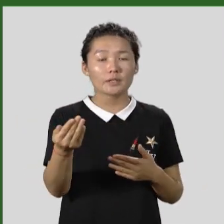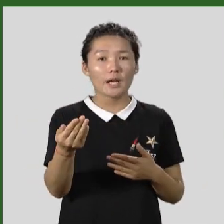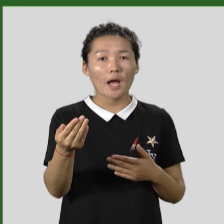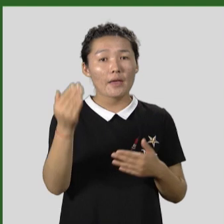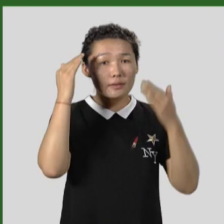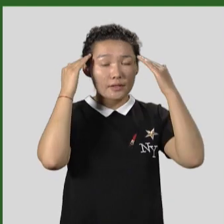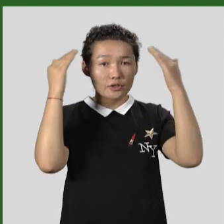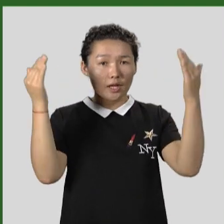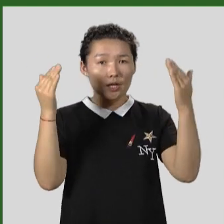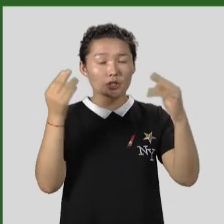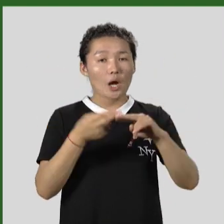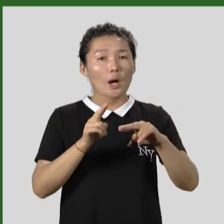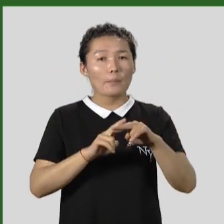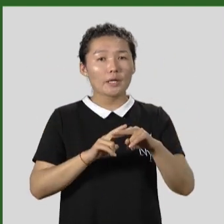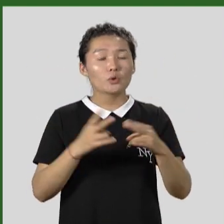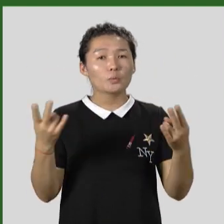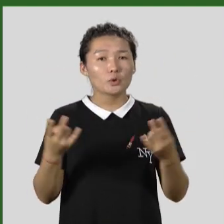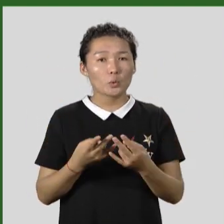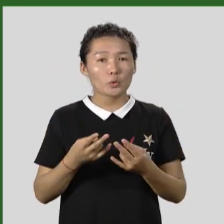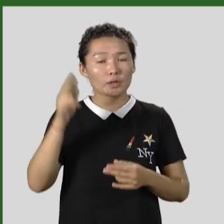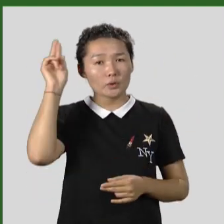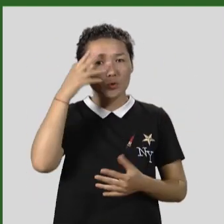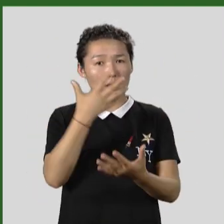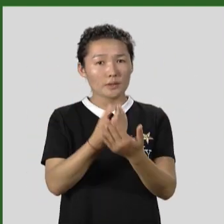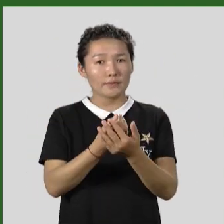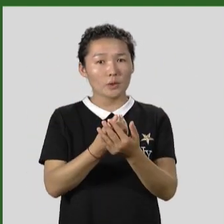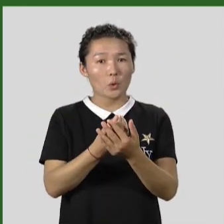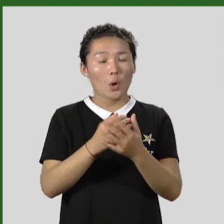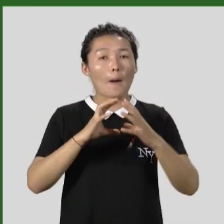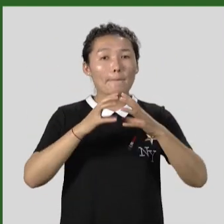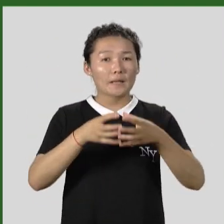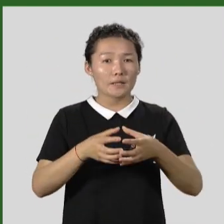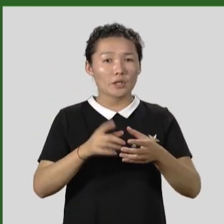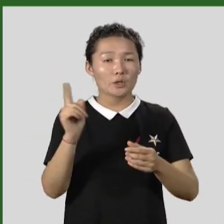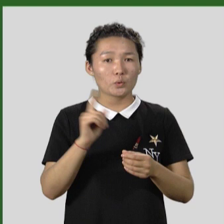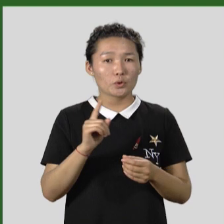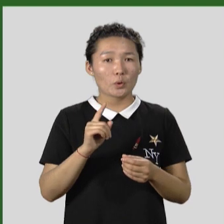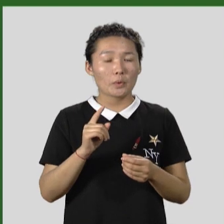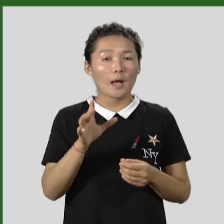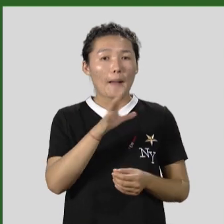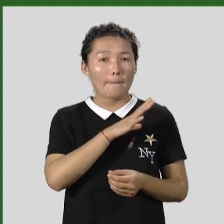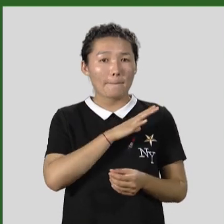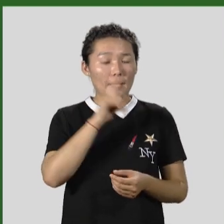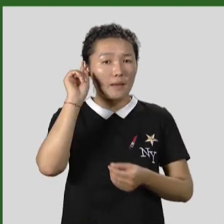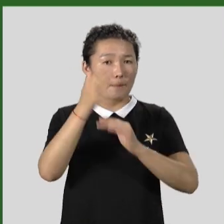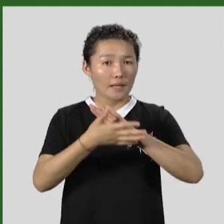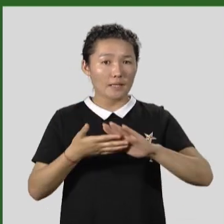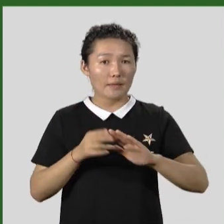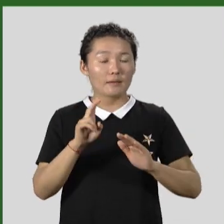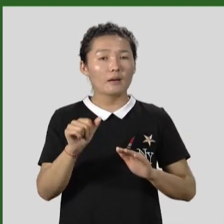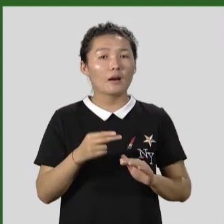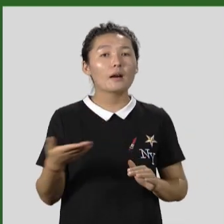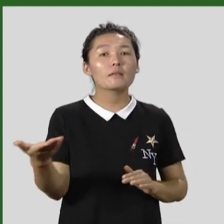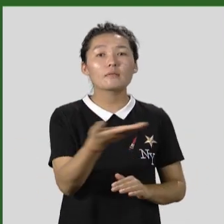Поэтому так необходимо изучать свою планету, чтобы стало окончательно ясно, как нам с ней